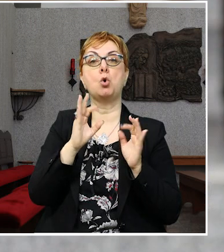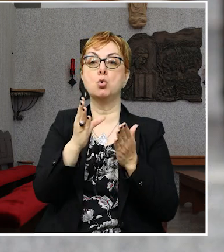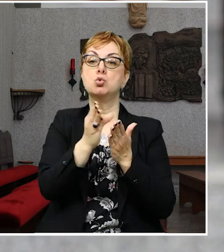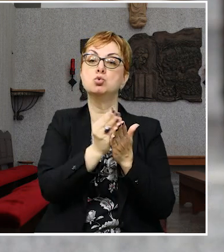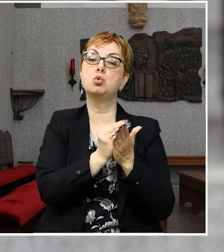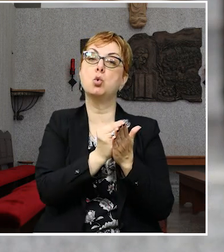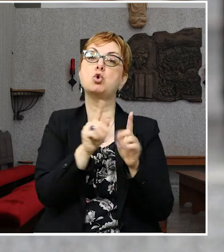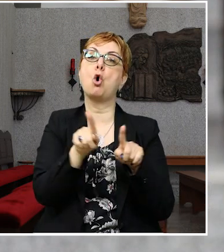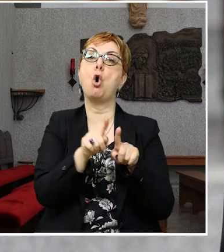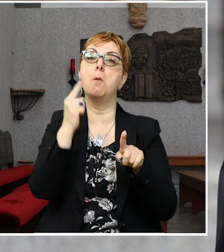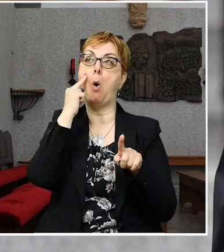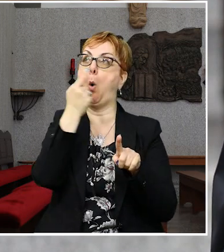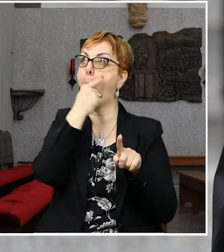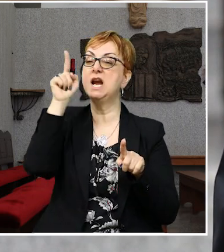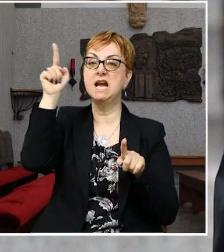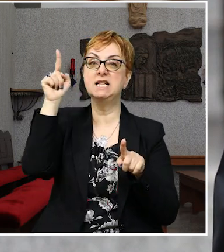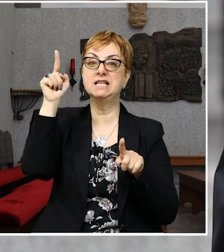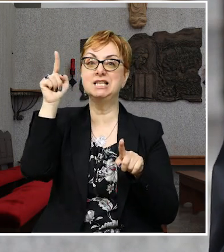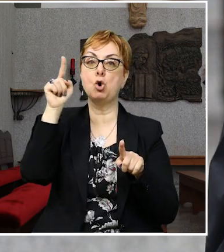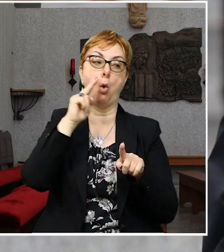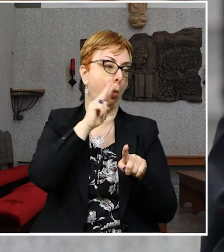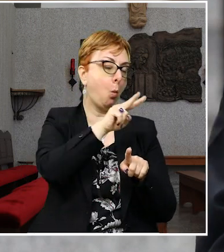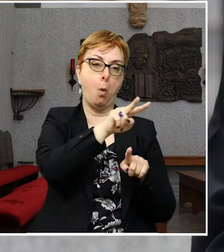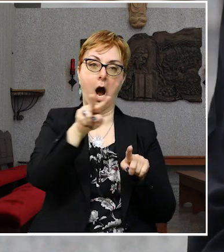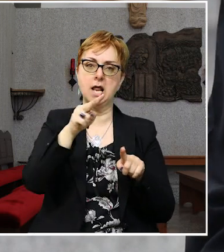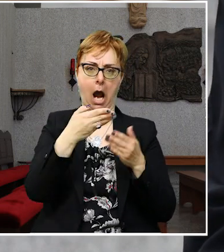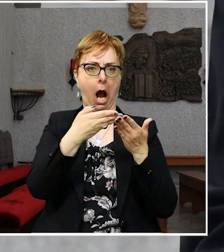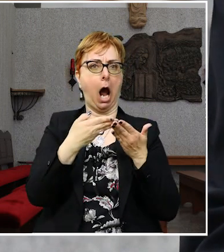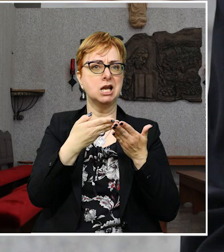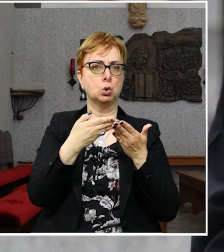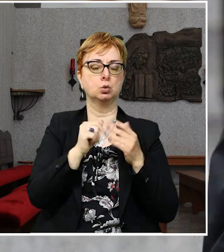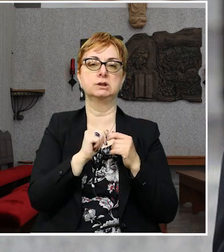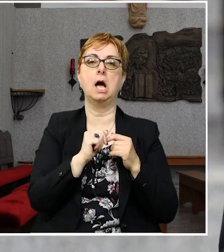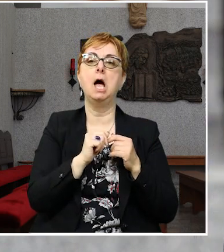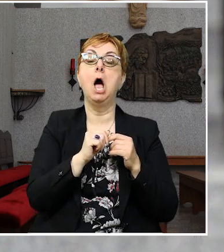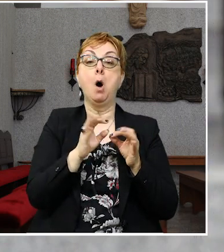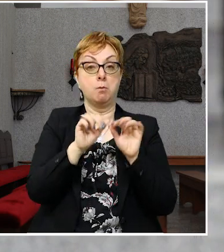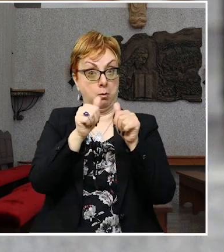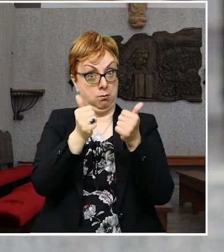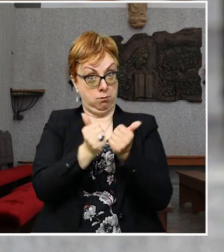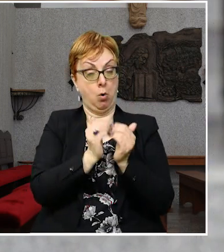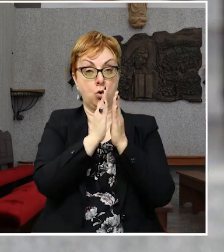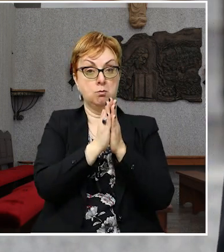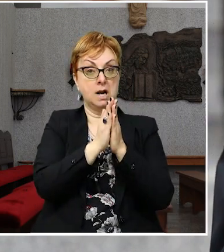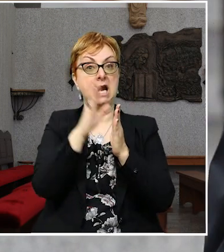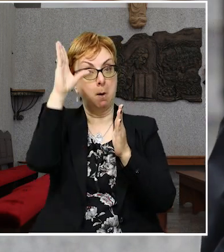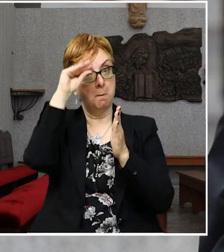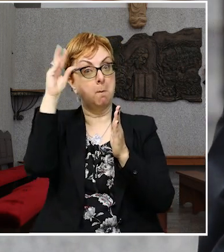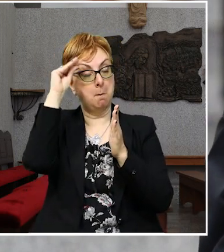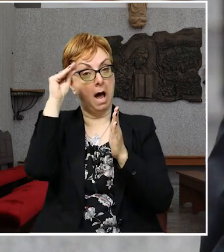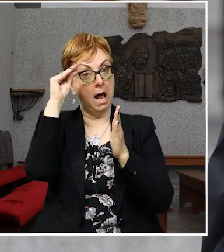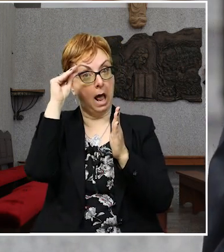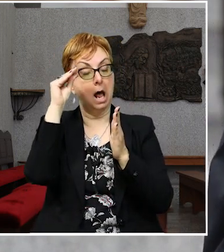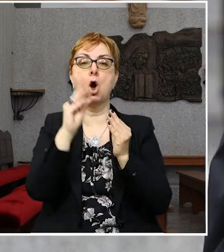guardare tutto con gli occhi di Dio. Per imparare questo modo di pregare, dunque, il libro